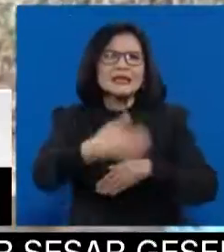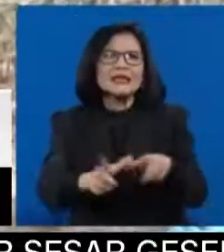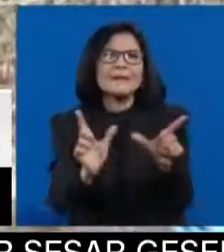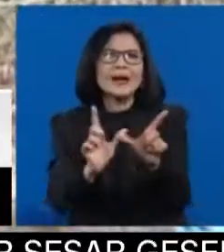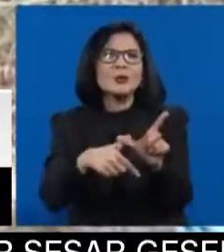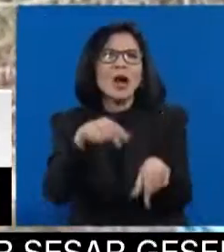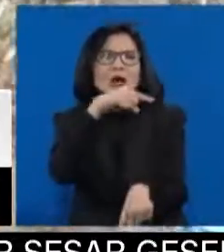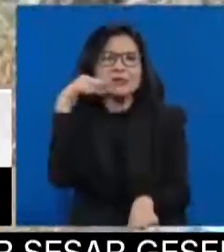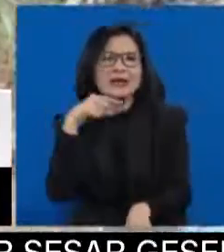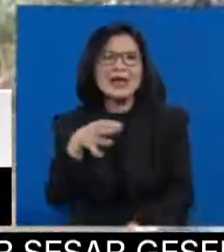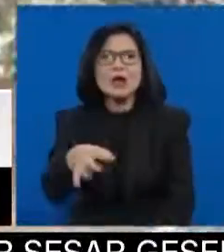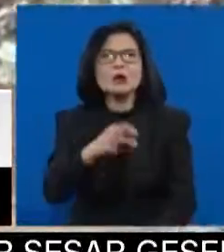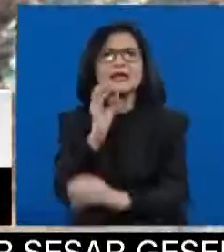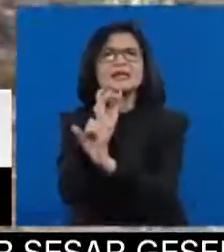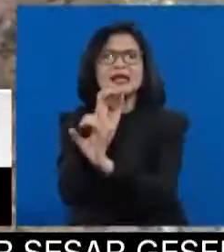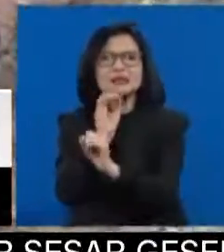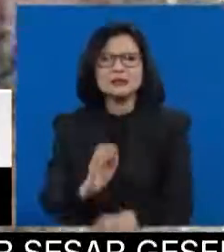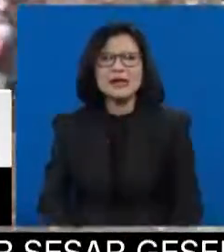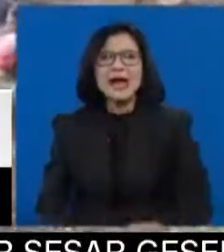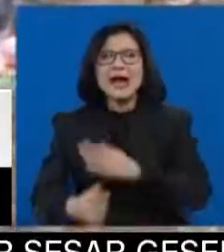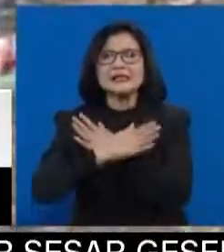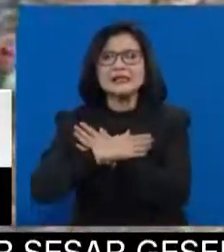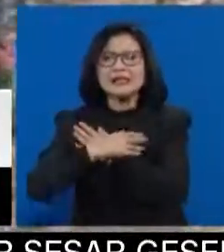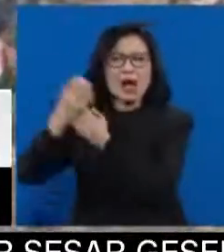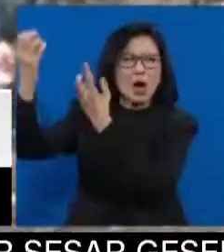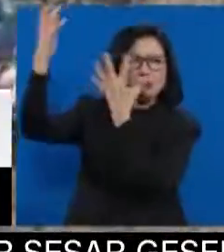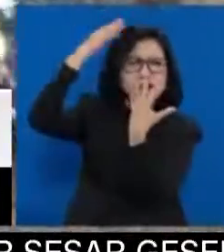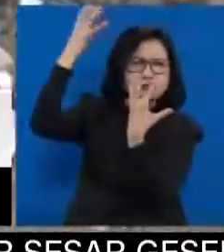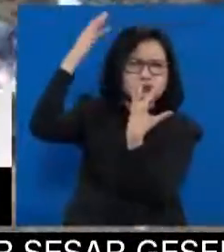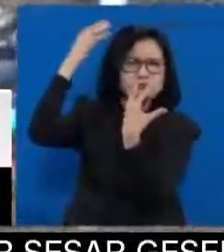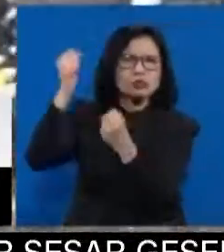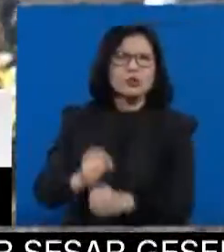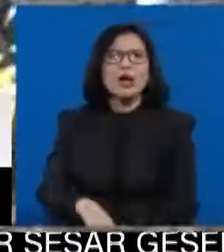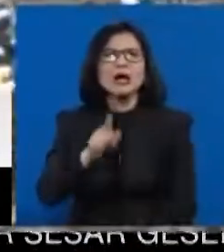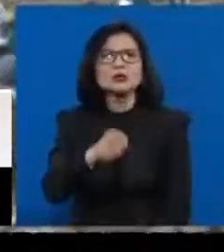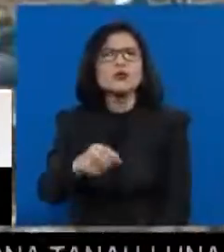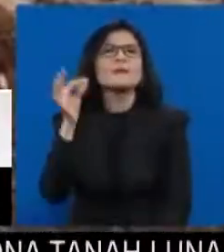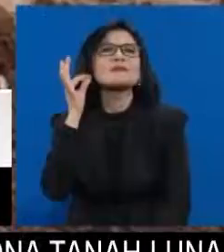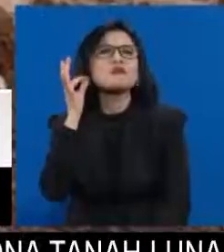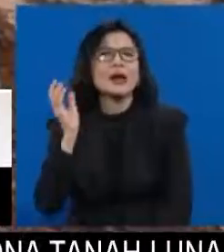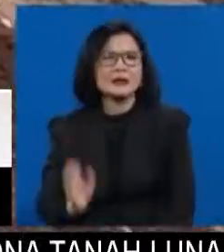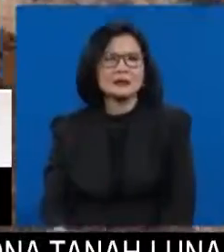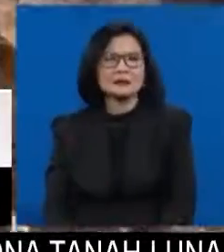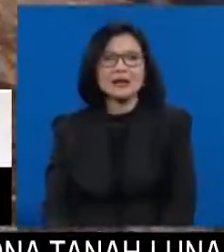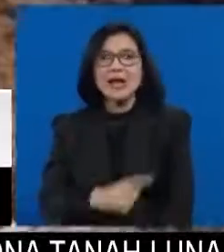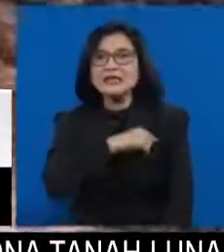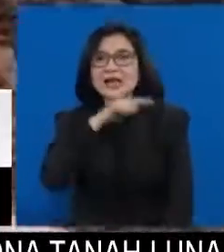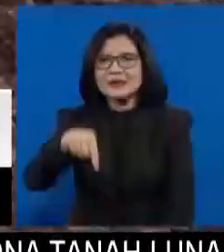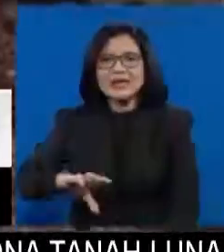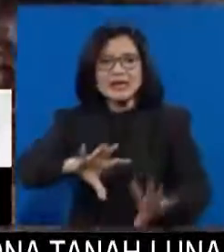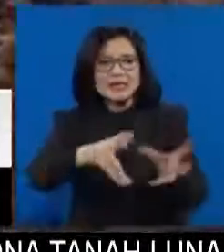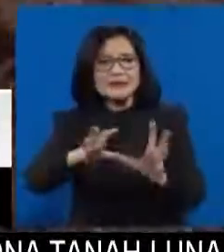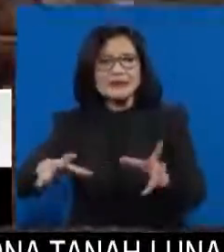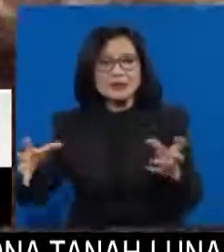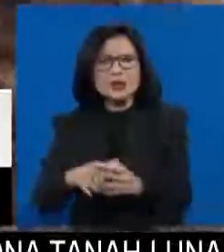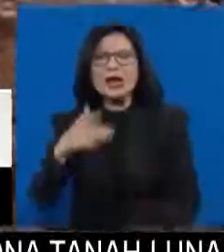Sinta, Cianjur, Jawa Barat. Jenazah tertimbun material longsor ini diketahui berjenis kelamin perempuan. Hingga saat ini tim SAR gabungan